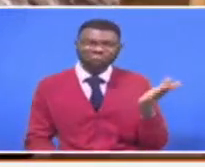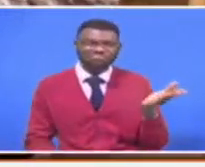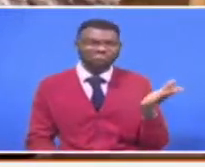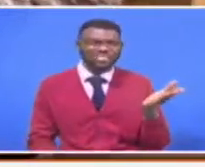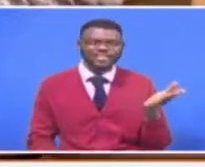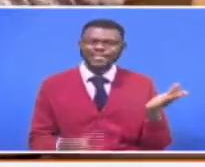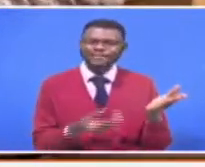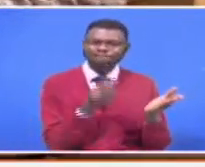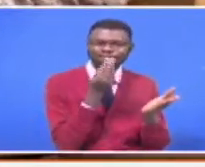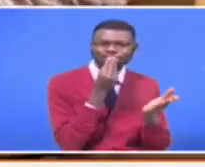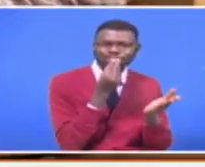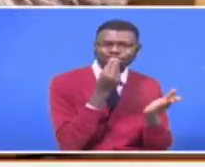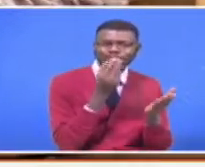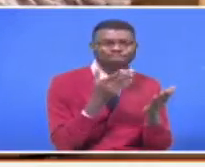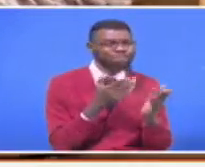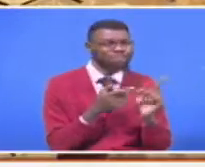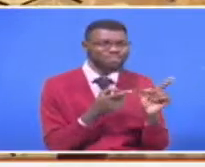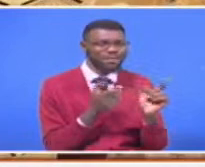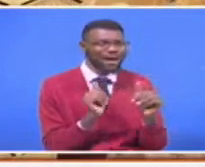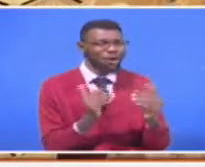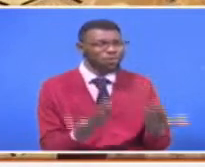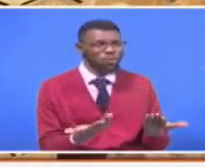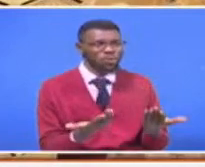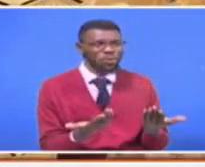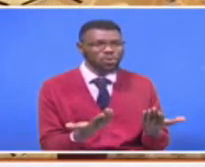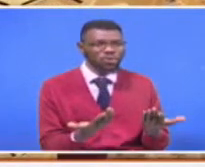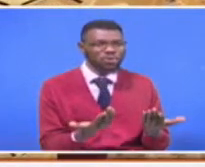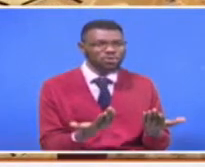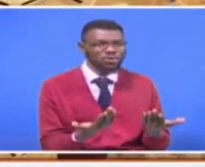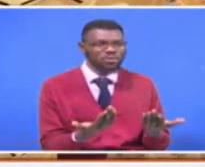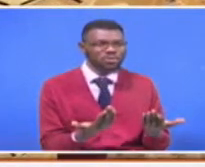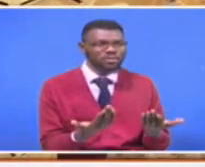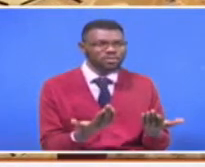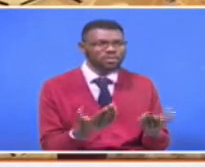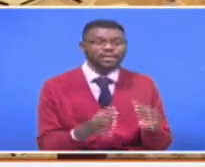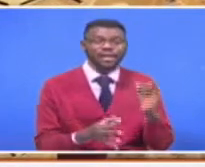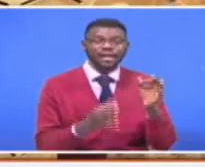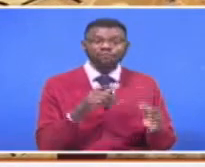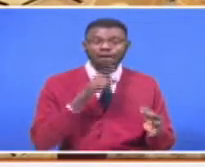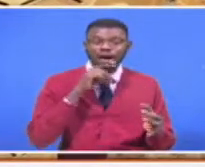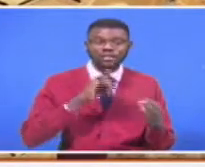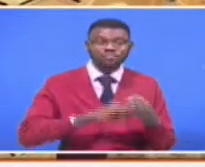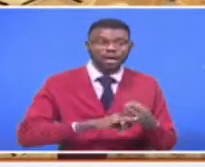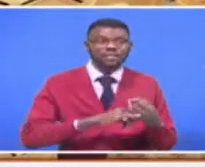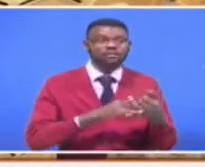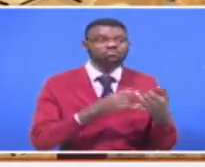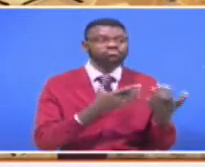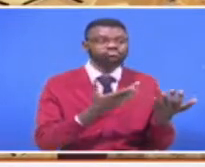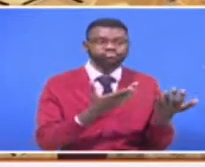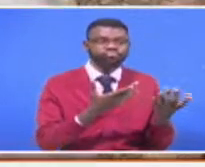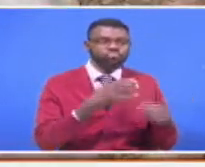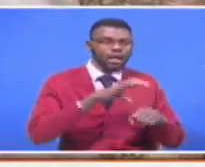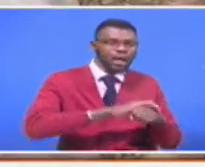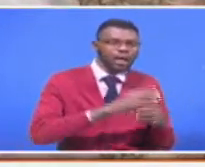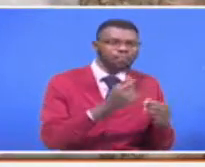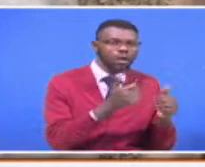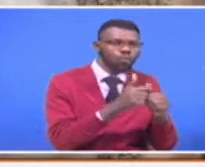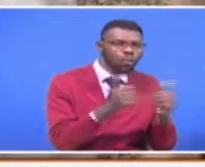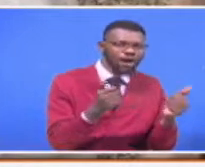kula kwao kama anavyoelezea kutategemea kile ambacho mumewe atakuwa ameweza kutengeneza siku hiyo.